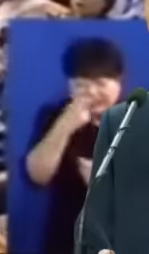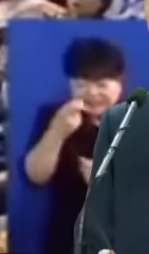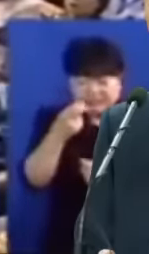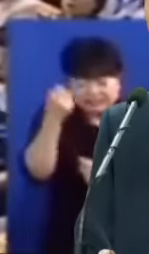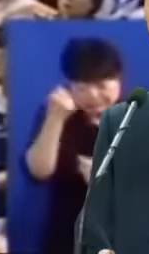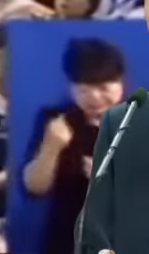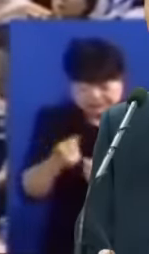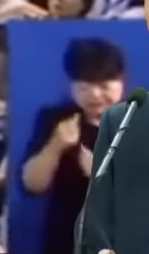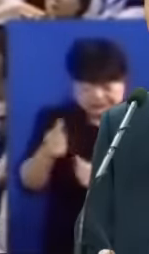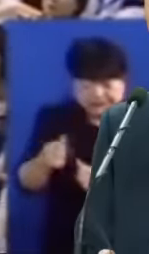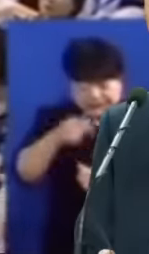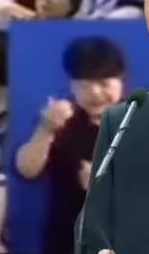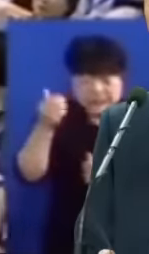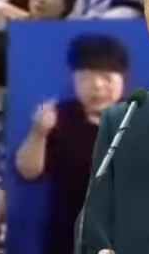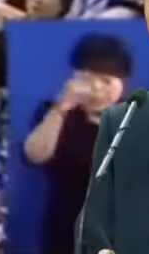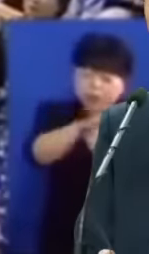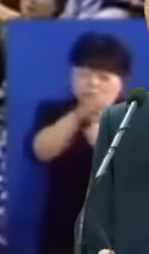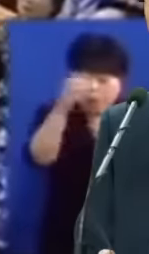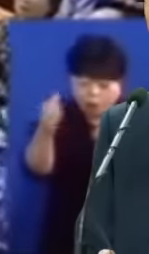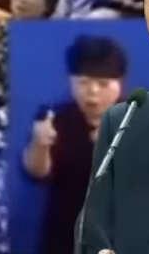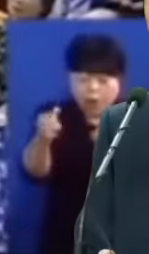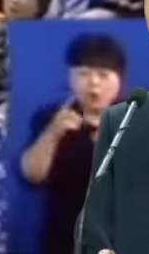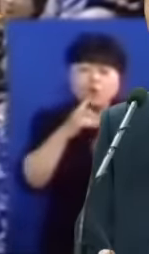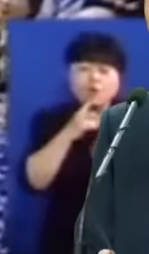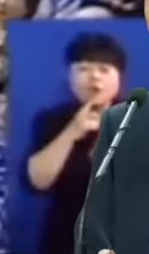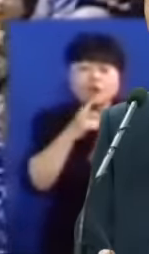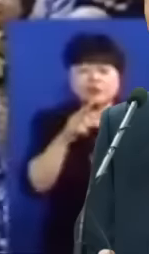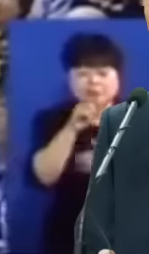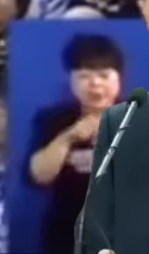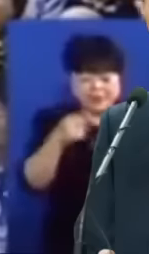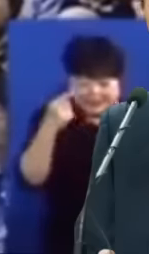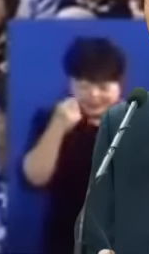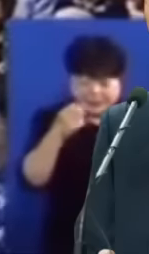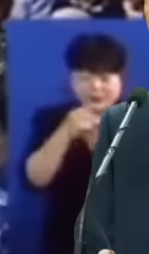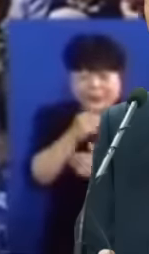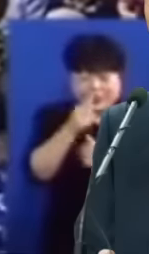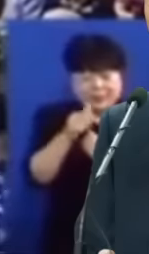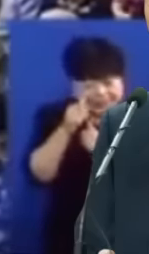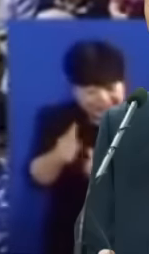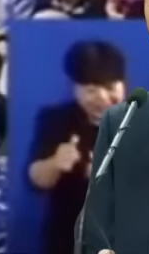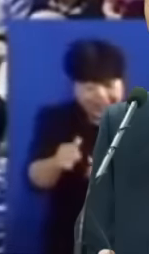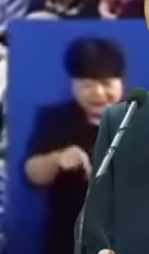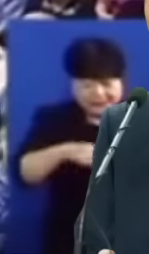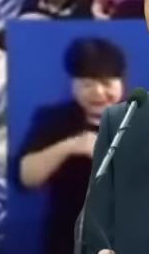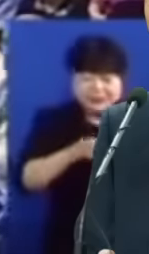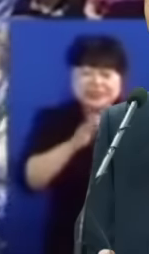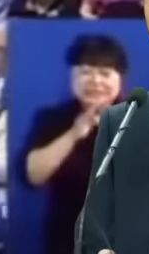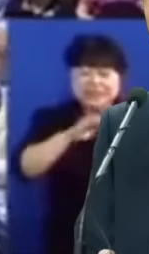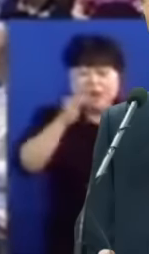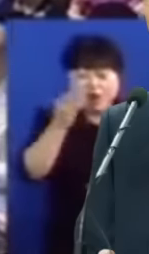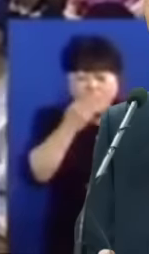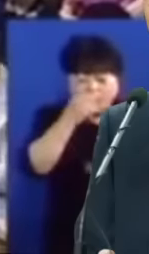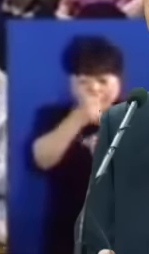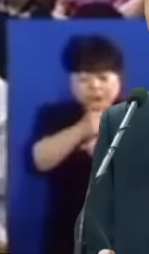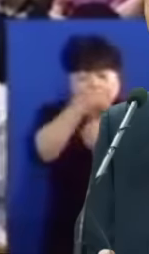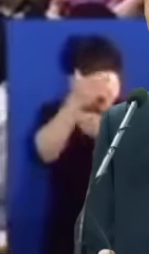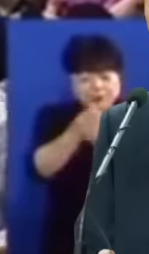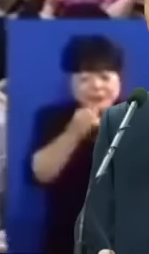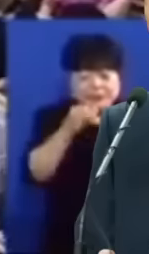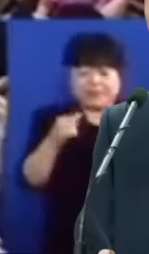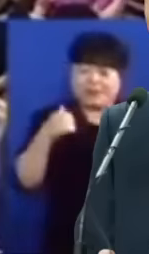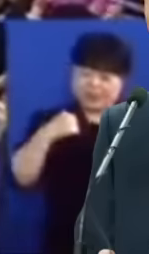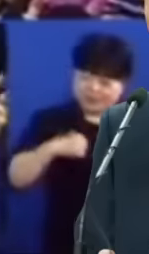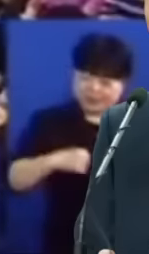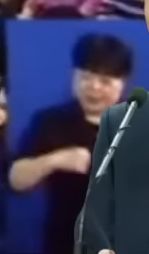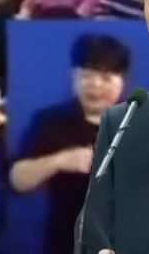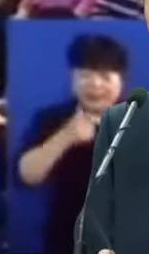썩어져가는 구습을 따르는 옛사람을 벗어버리고 오직 너희 심령이 새롭게 되어 하나님을 따라 의와 진리의 거룩함으로 지으심 받은 새사람을